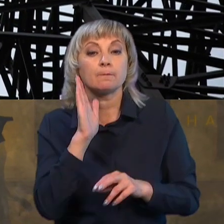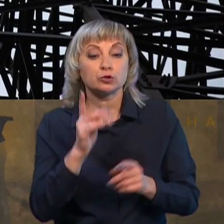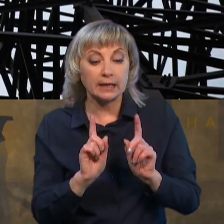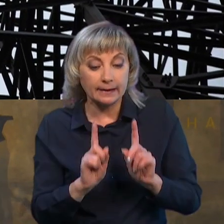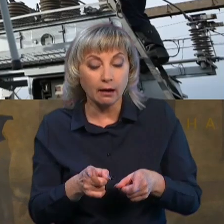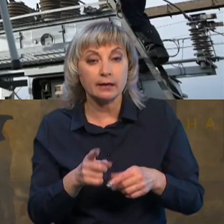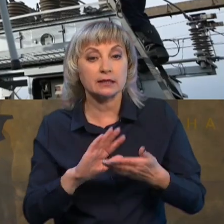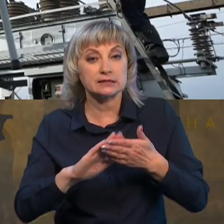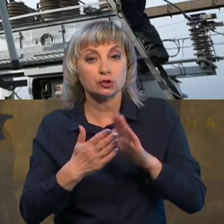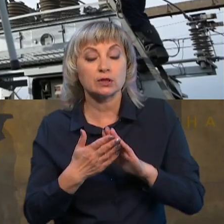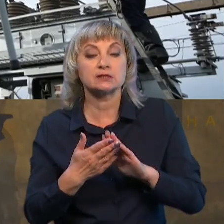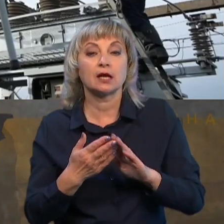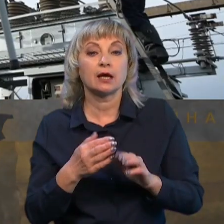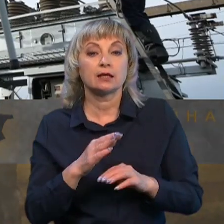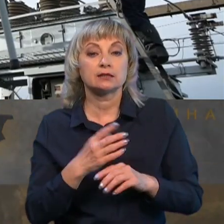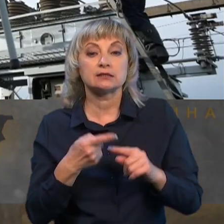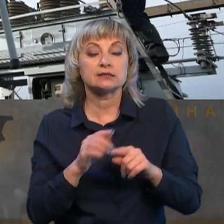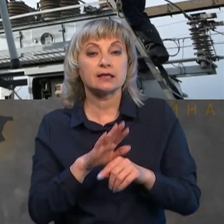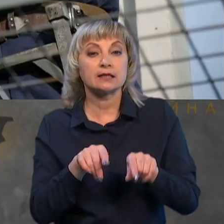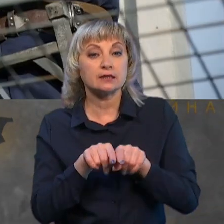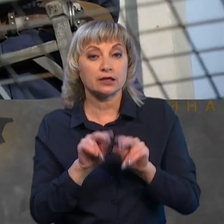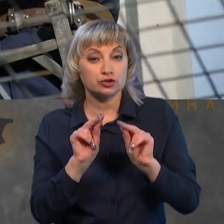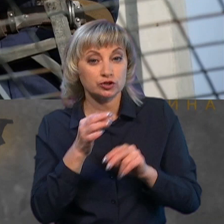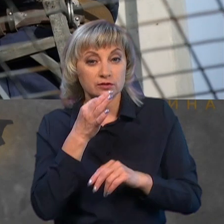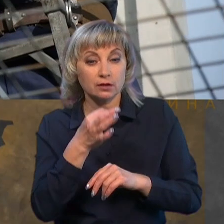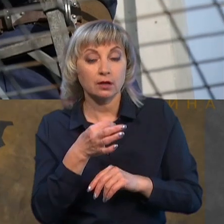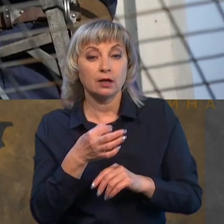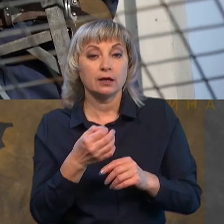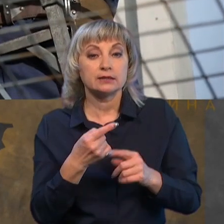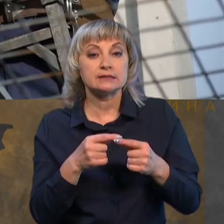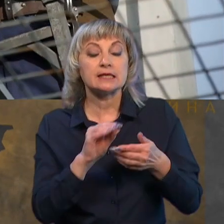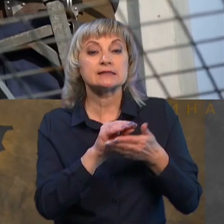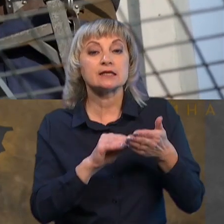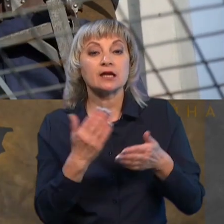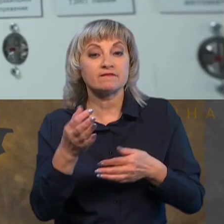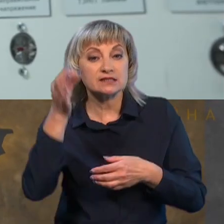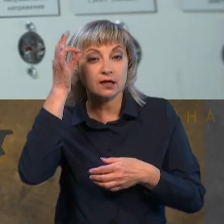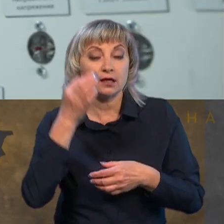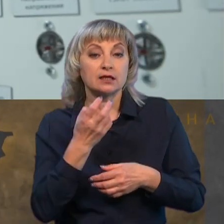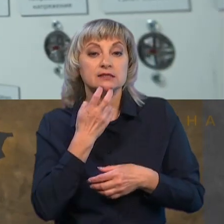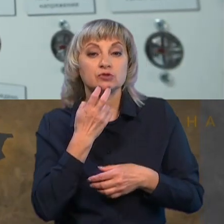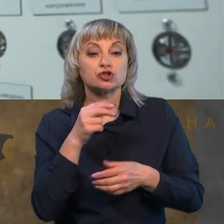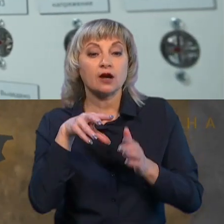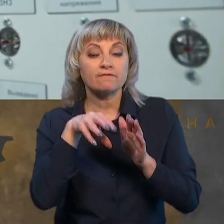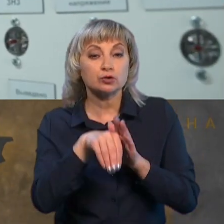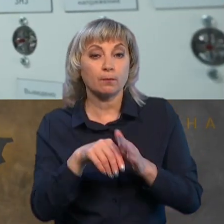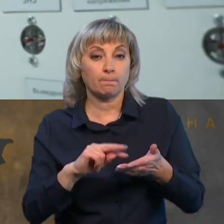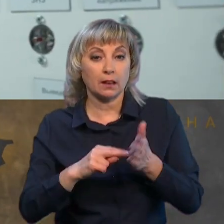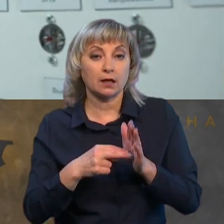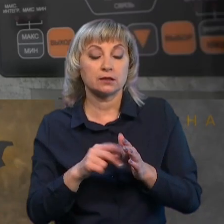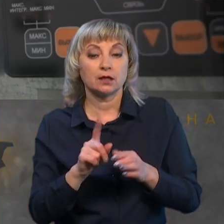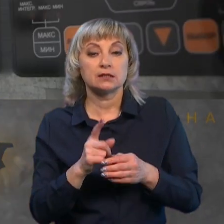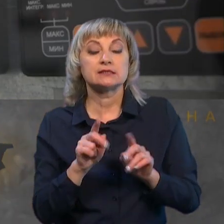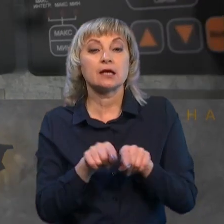ситуація, тому що це далеко не так, знаєте, от, чесно вам скажу, одразу от така ця стаття, яку ви згадали, ну вона смішна в тому плані, що таке враження, що це як